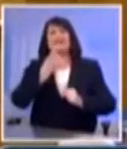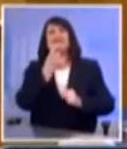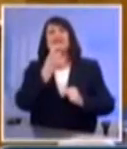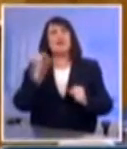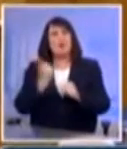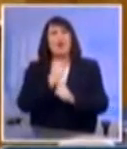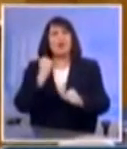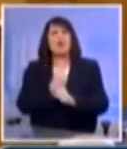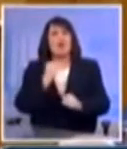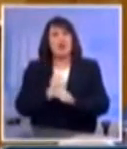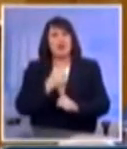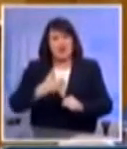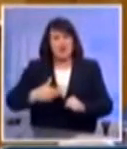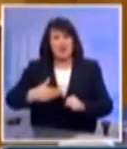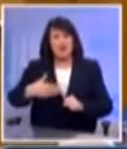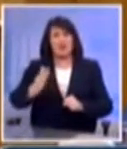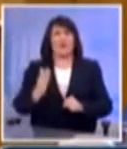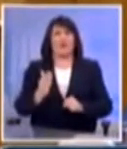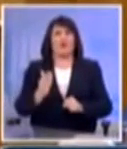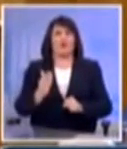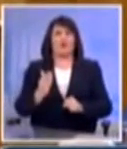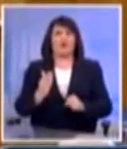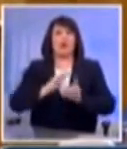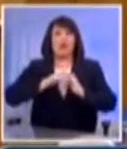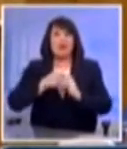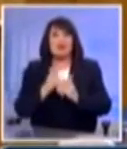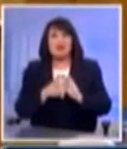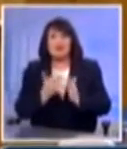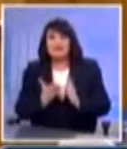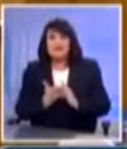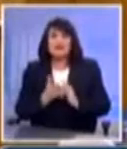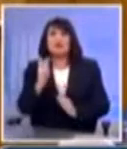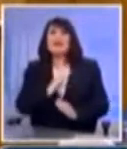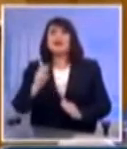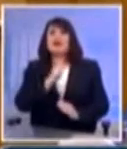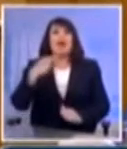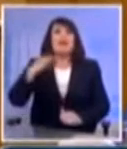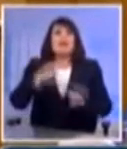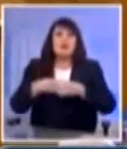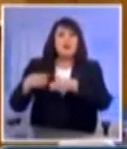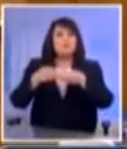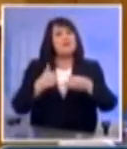αλλά ταυτόχρονα και με μια διαρκή έγνοια για την κοινωνία και τους πιο αδύναμους.